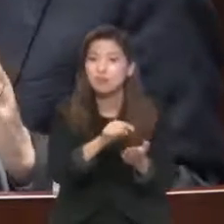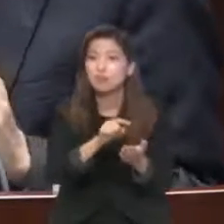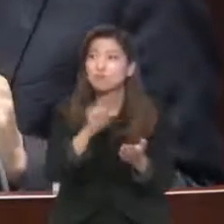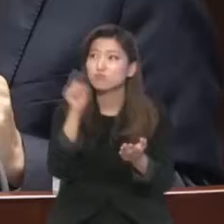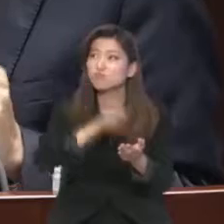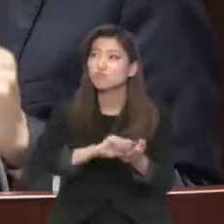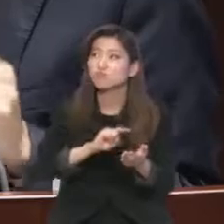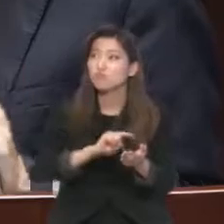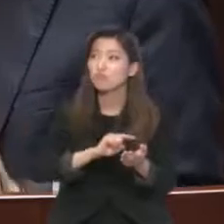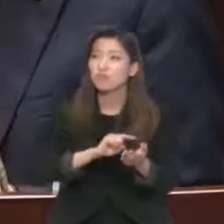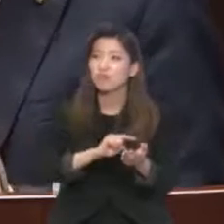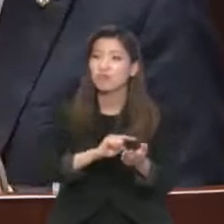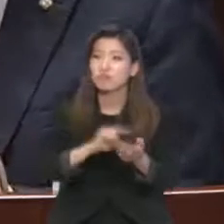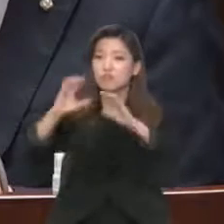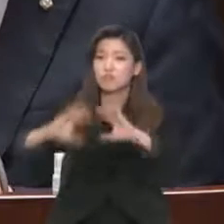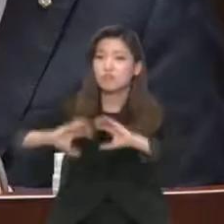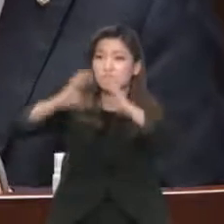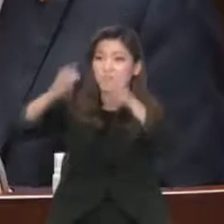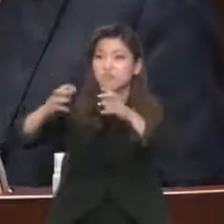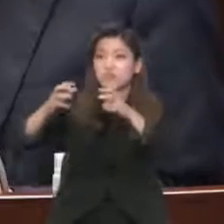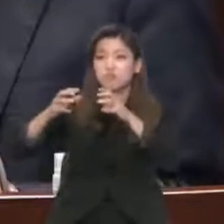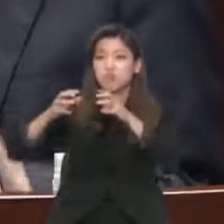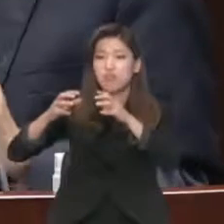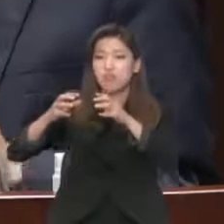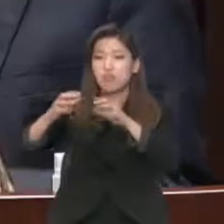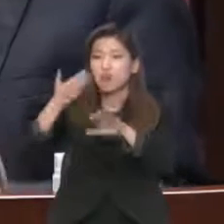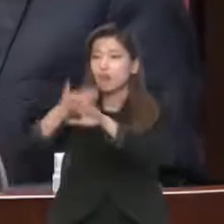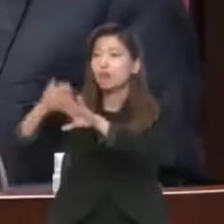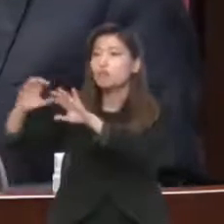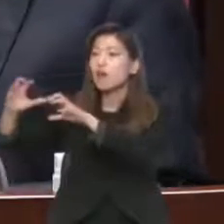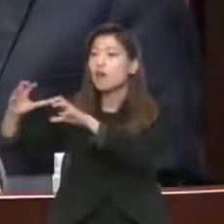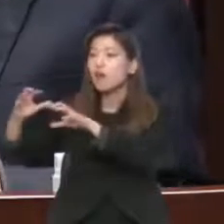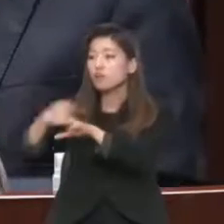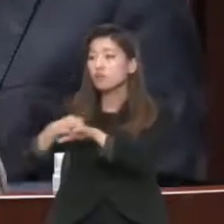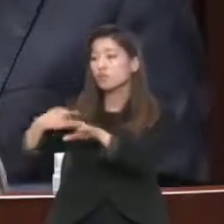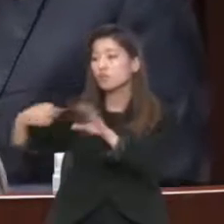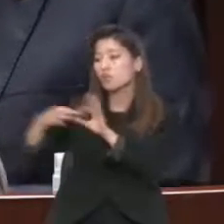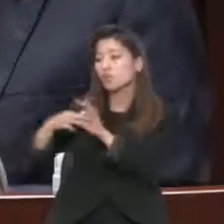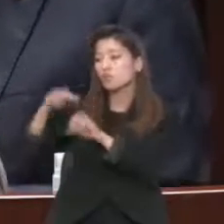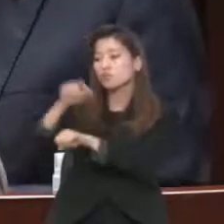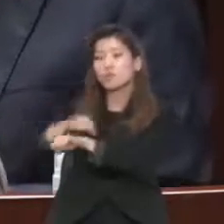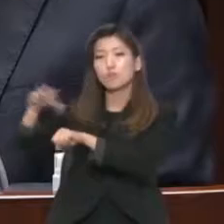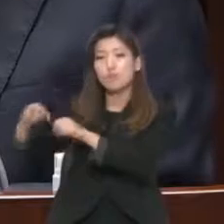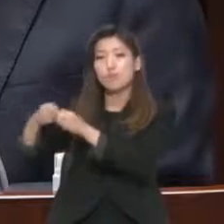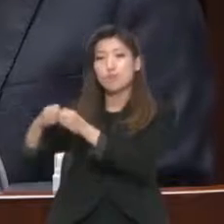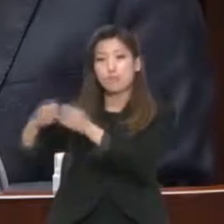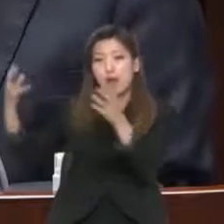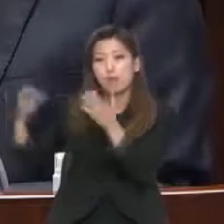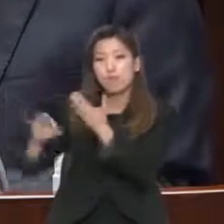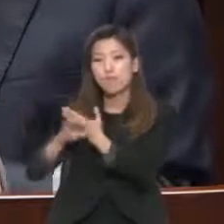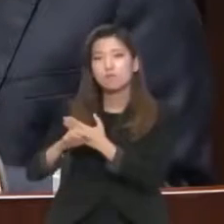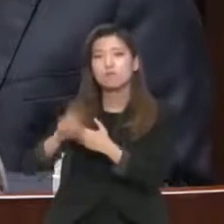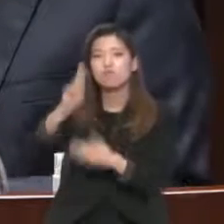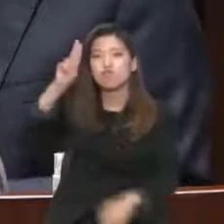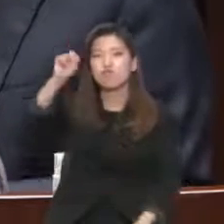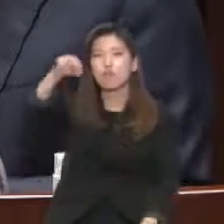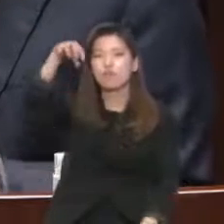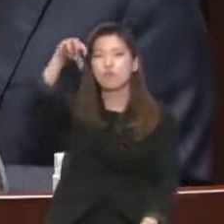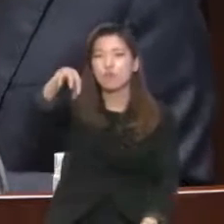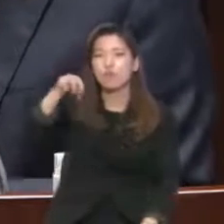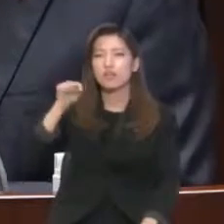오히려 국제적인 보편성에 입각해서 유엔 안보리나 유엔 총회에 회부하고 또는